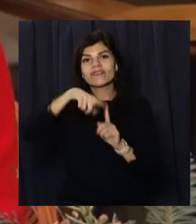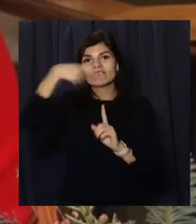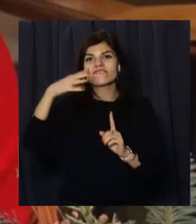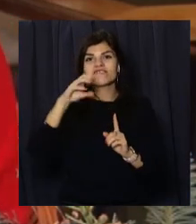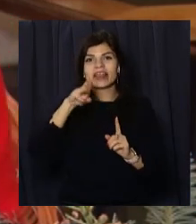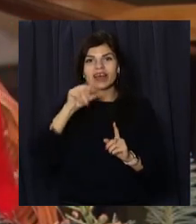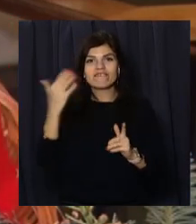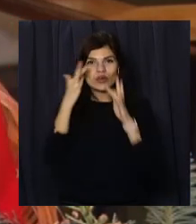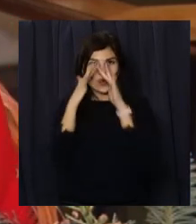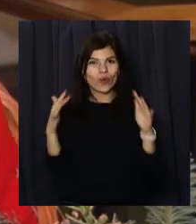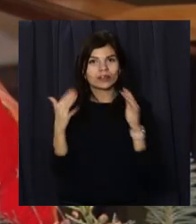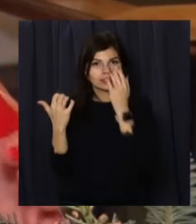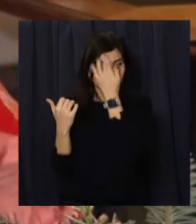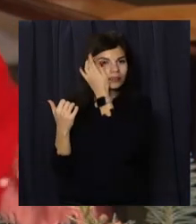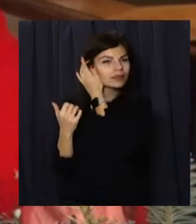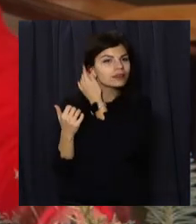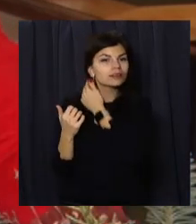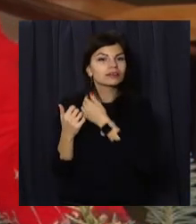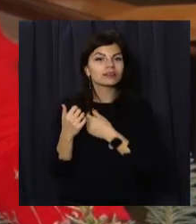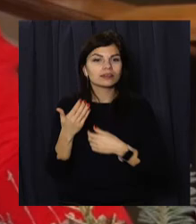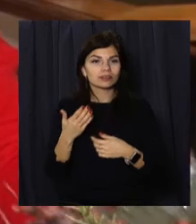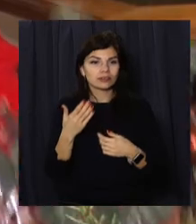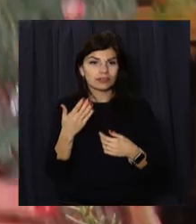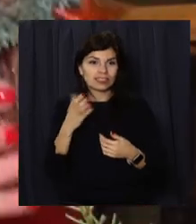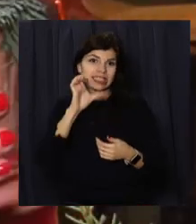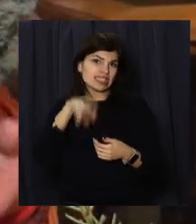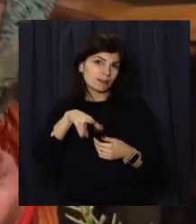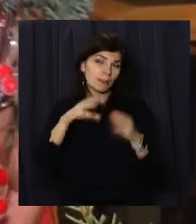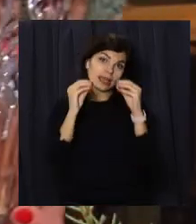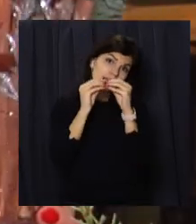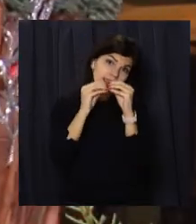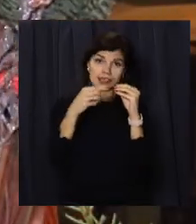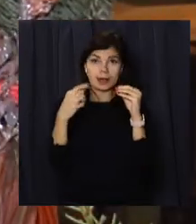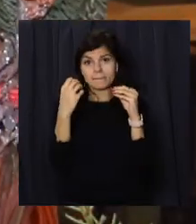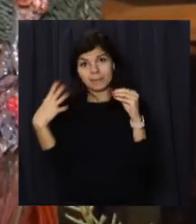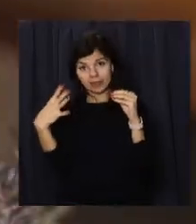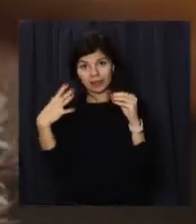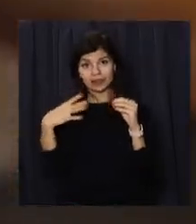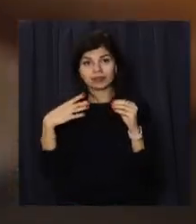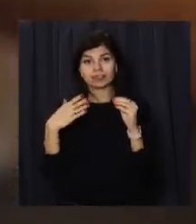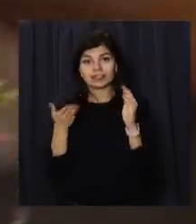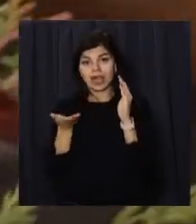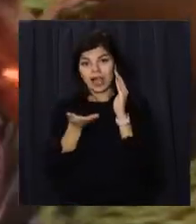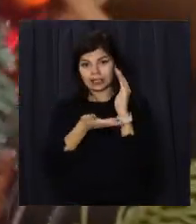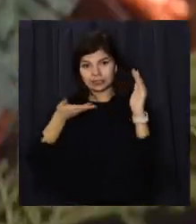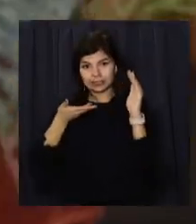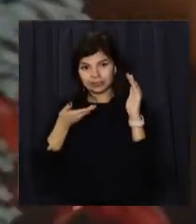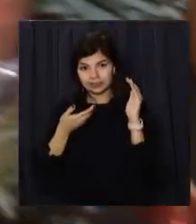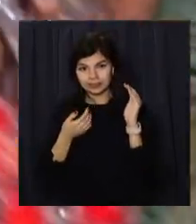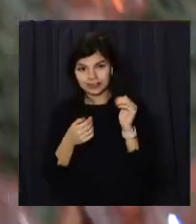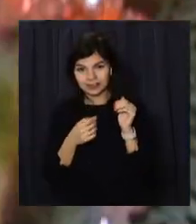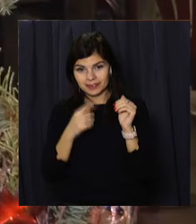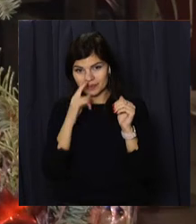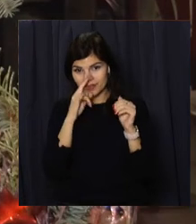там, сантиметров 10-15, из них сделать вот такого, знаете, как можно сказать, как небольшое основание. Сюда еще добавила